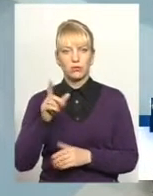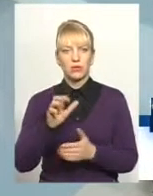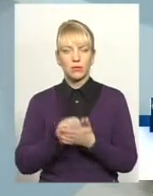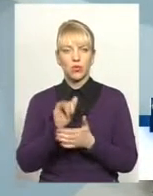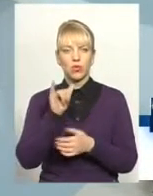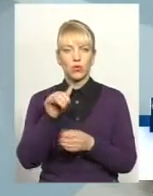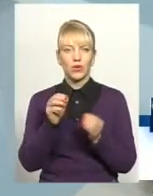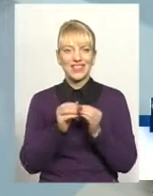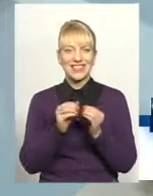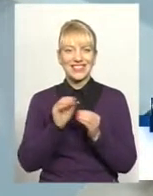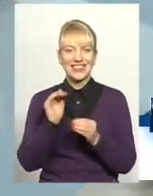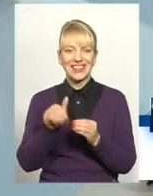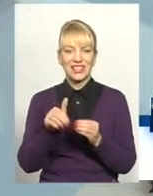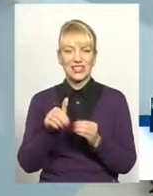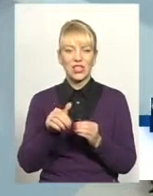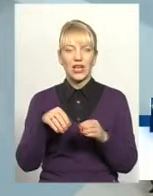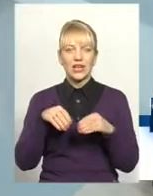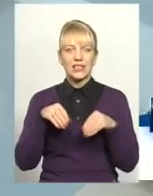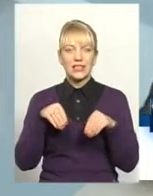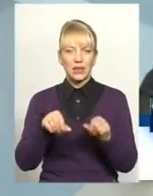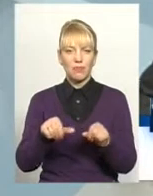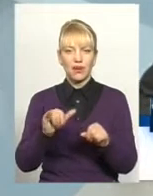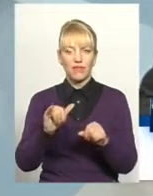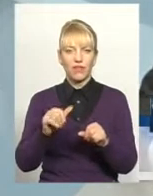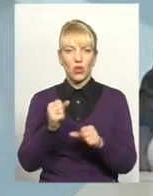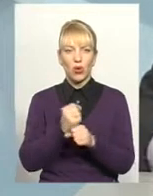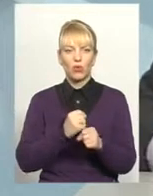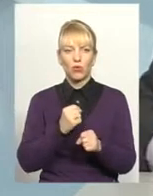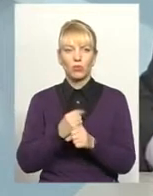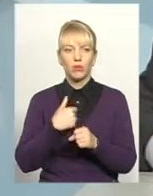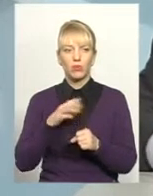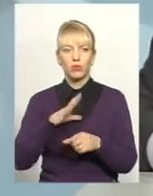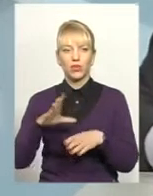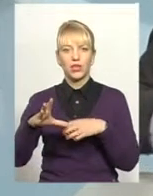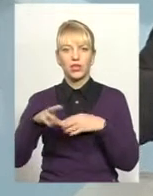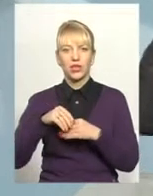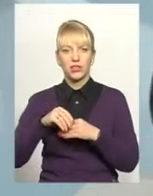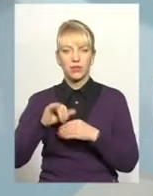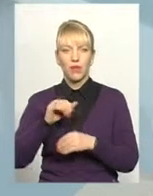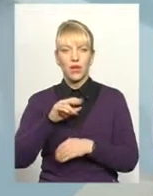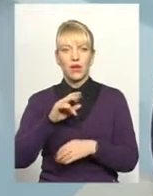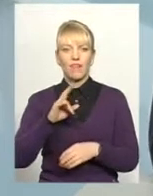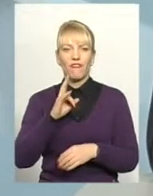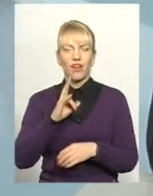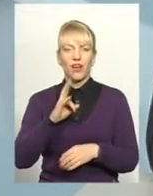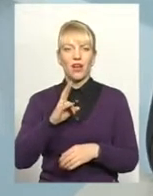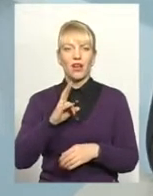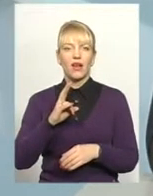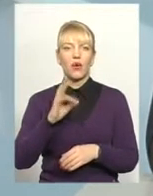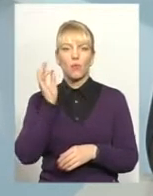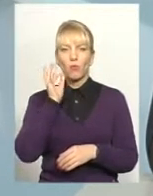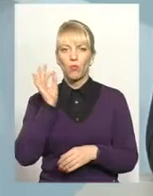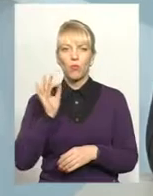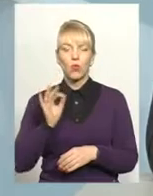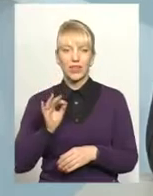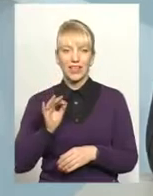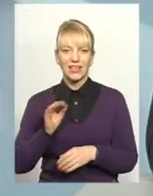землі в обробітку. Значить, і ми були разом в Мюнхені, там є німецька фірма,